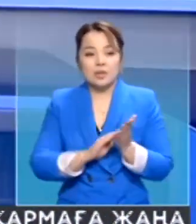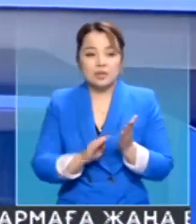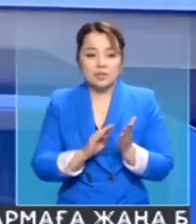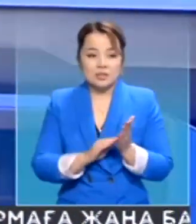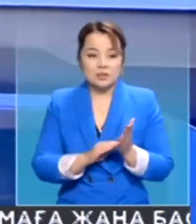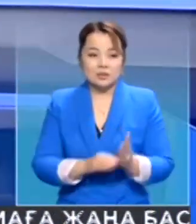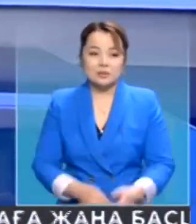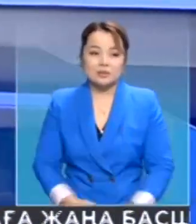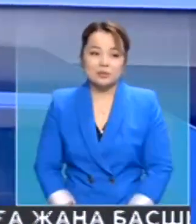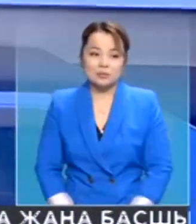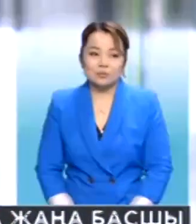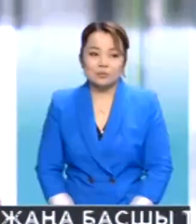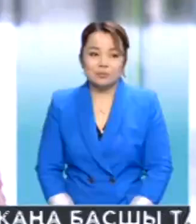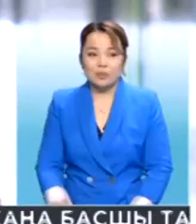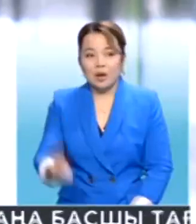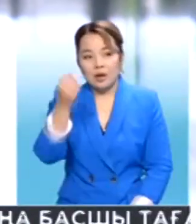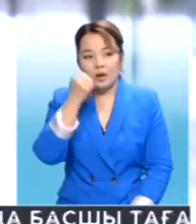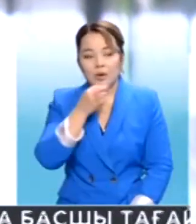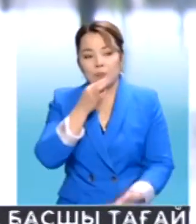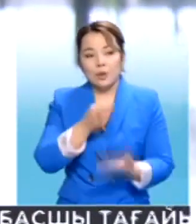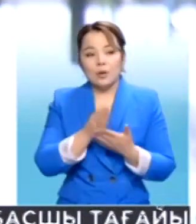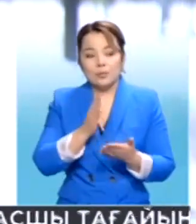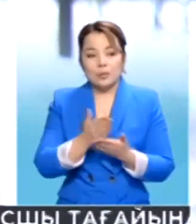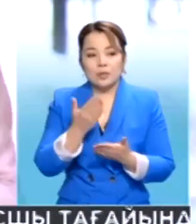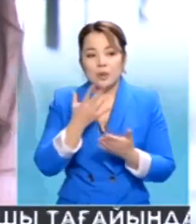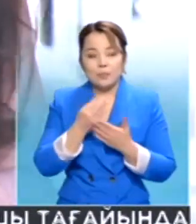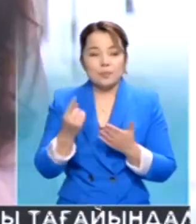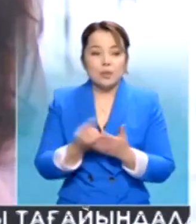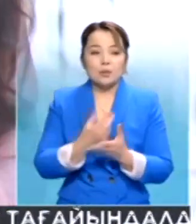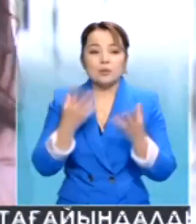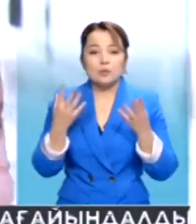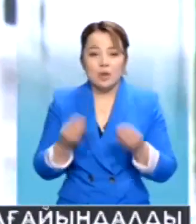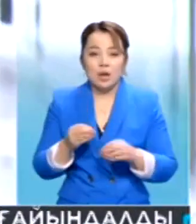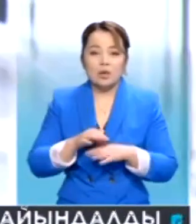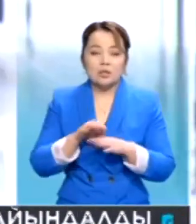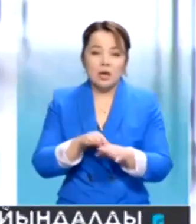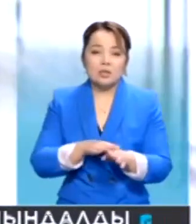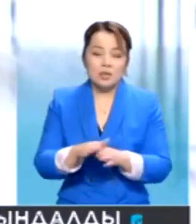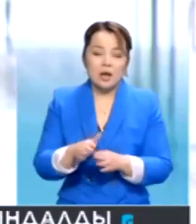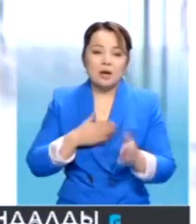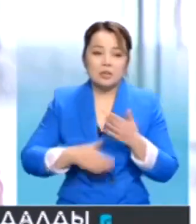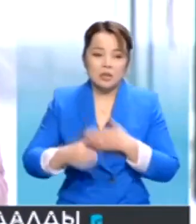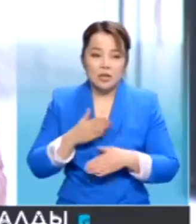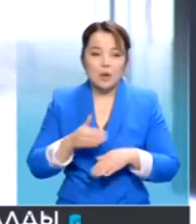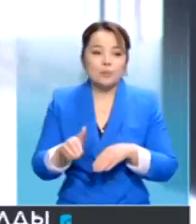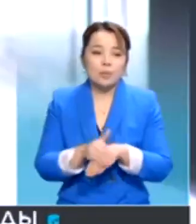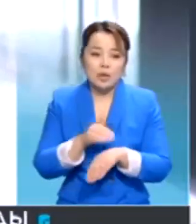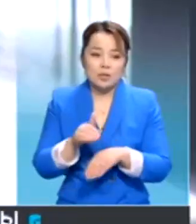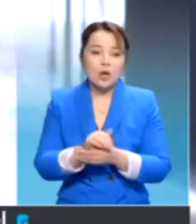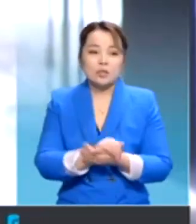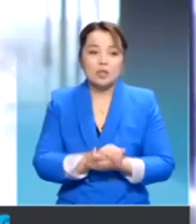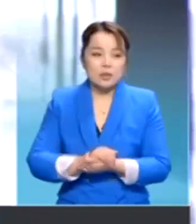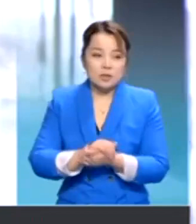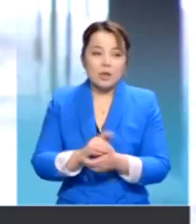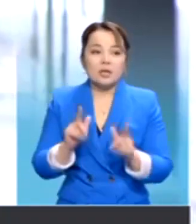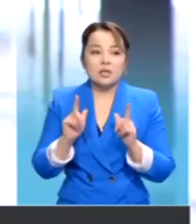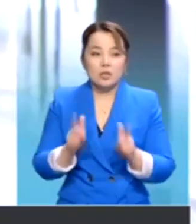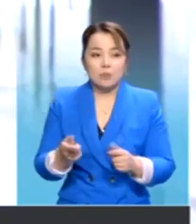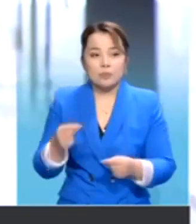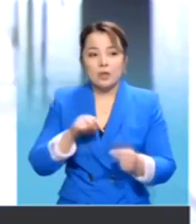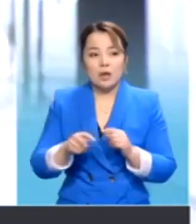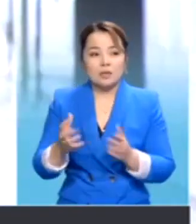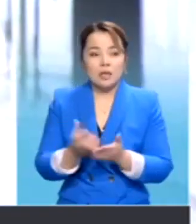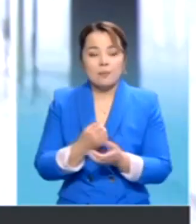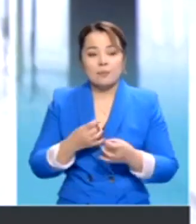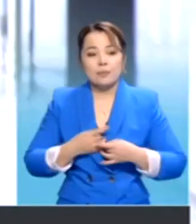материалы. Алғыс айту көктемнің алғашқы күні, айтулы күн. Бұл ризашылық пен мейірімнің, бейбітшілік пен келісімнің үйлесім